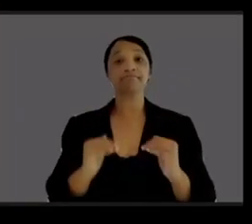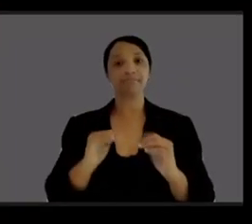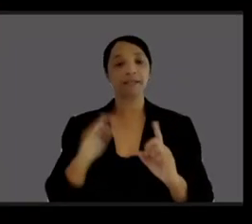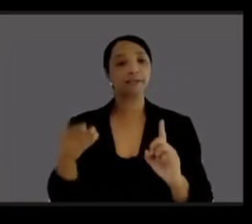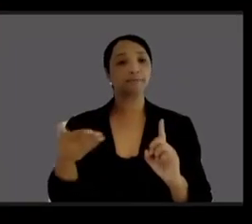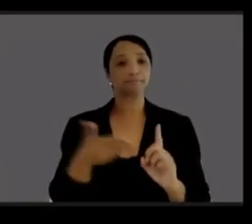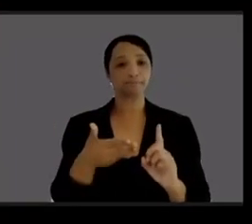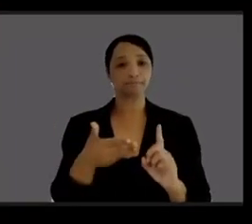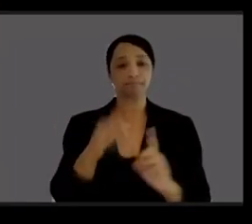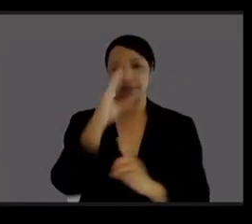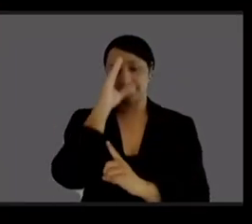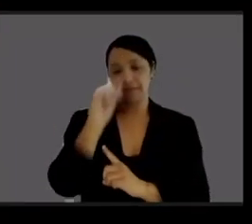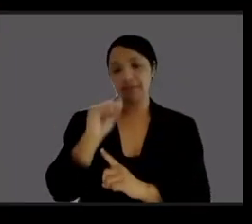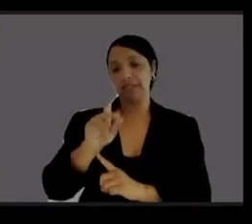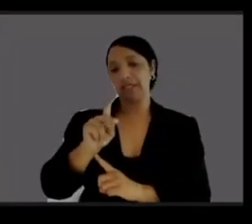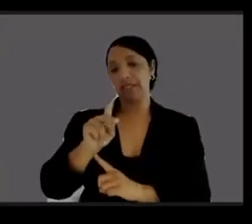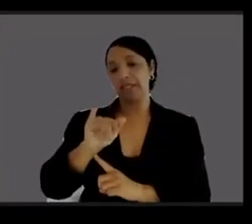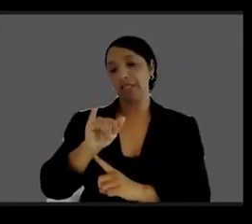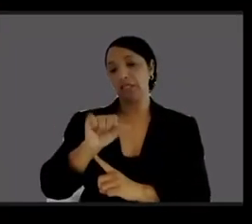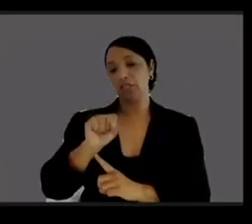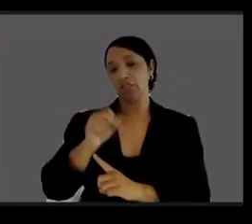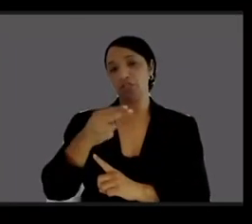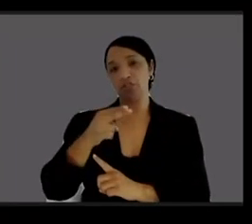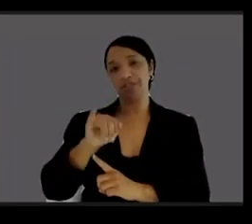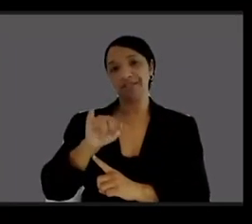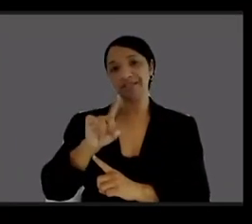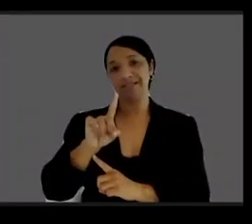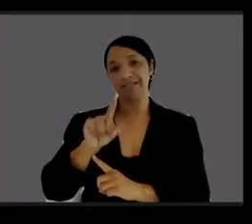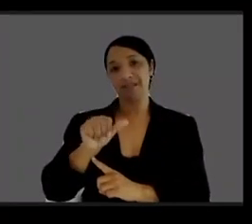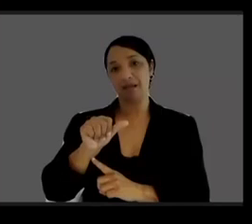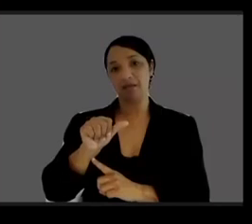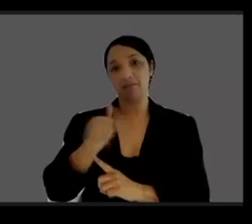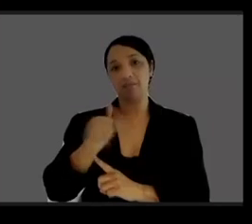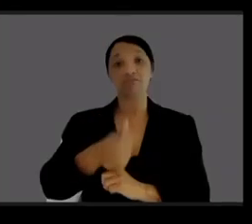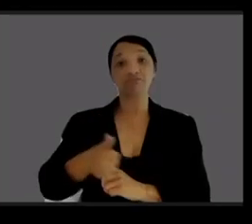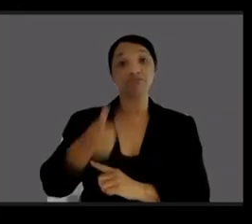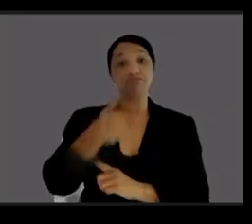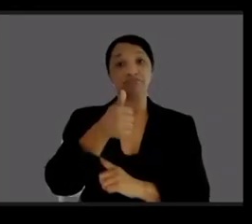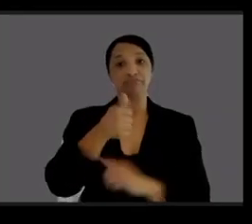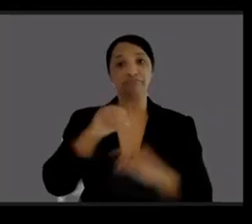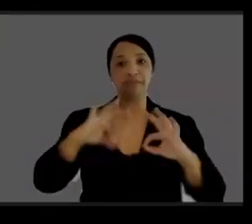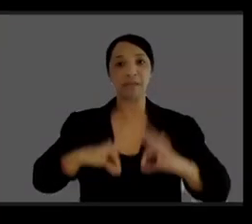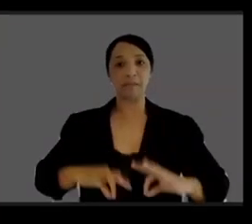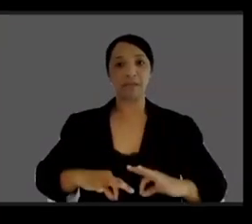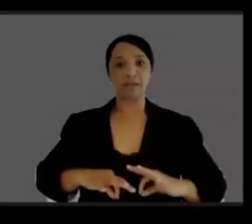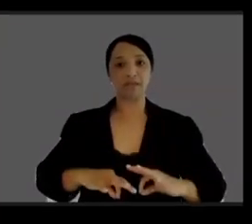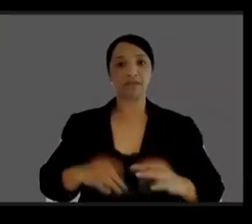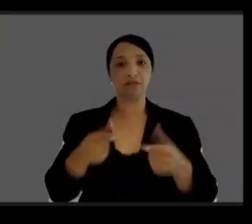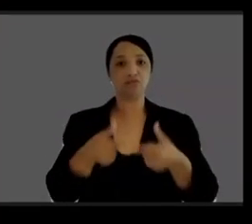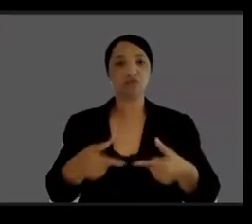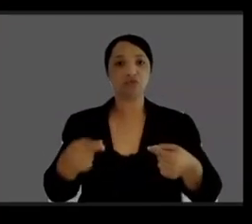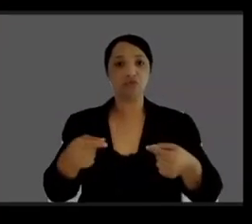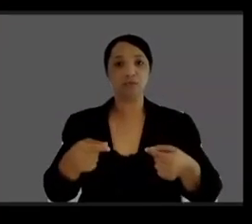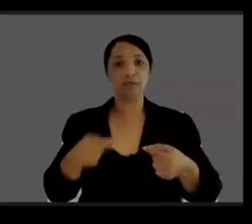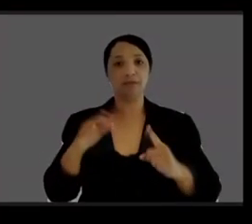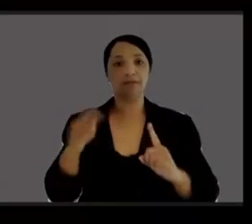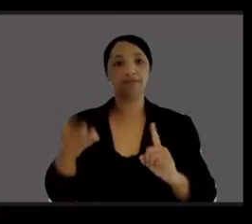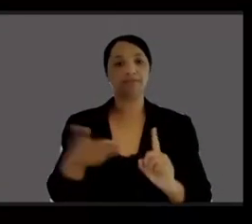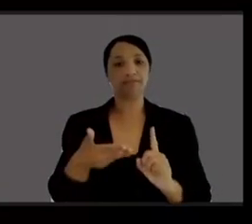我想邀请日本首相岸田文雄阁下发